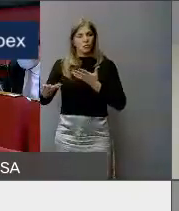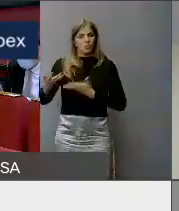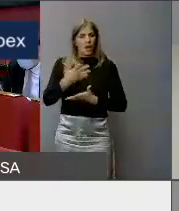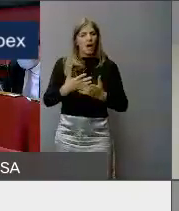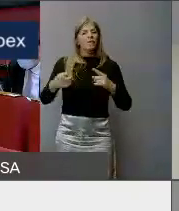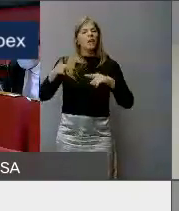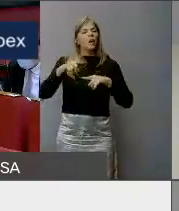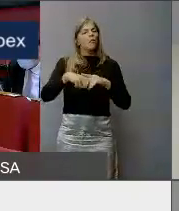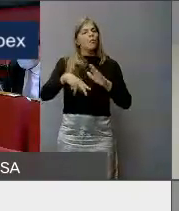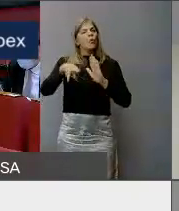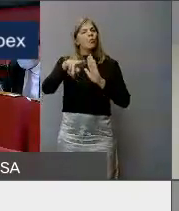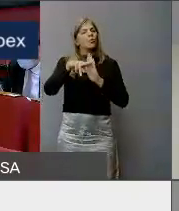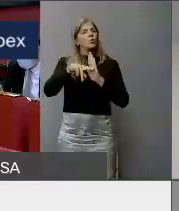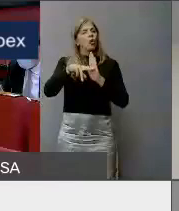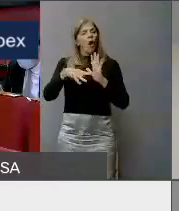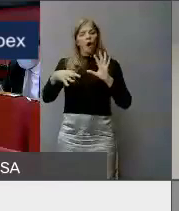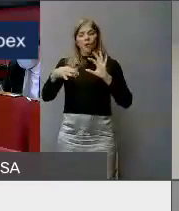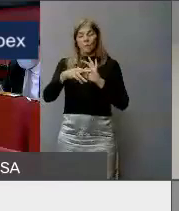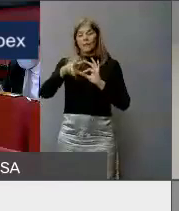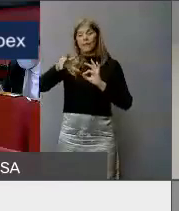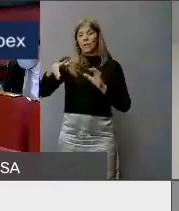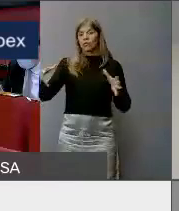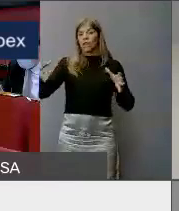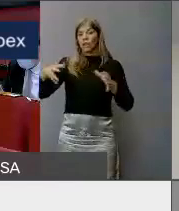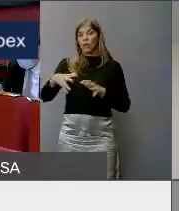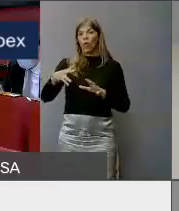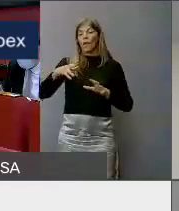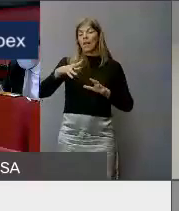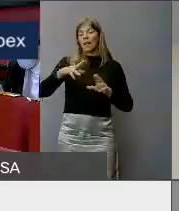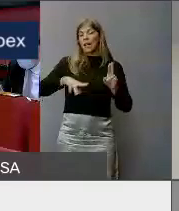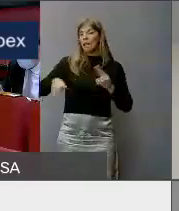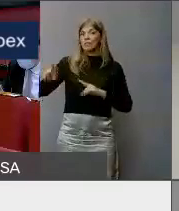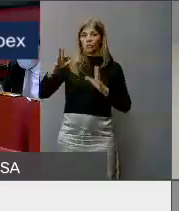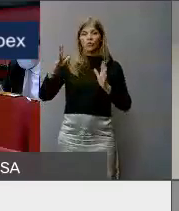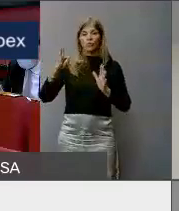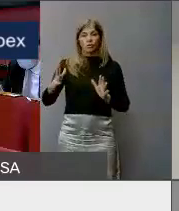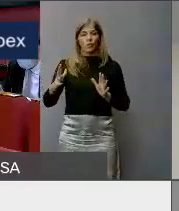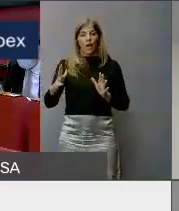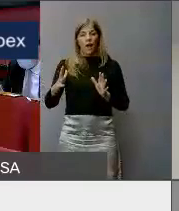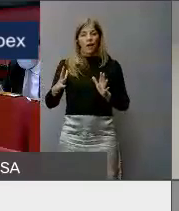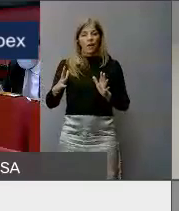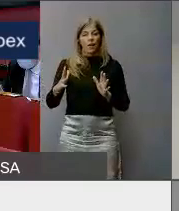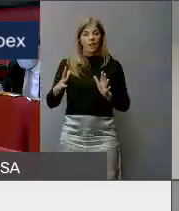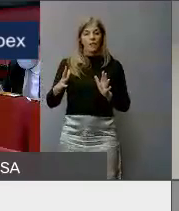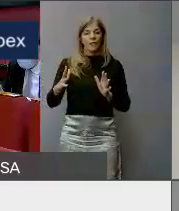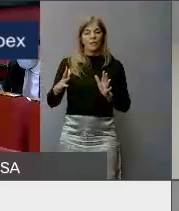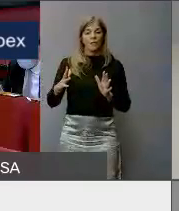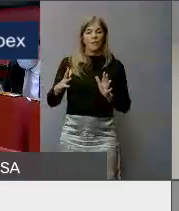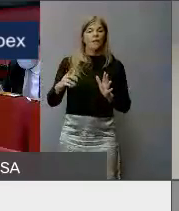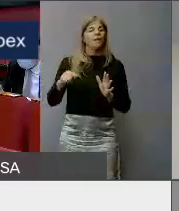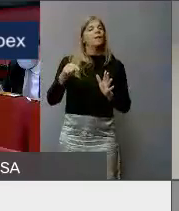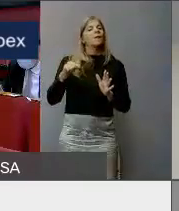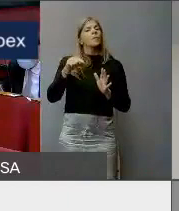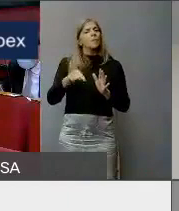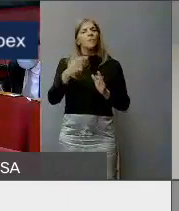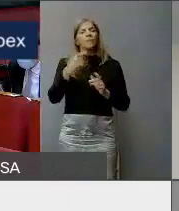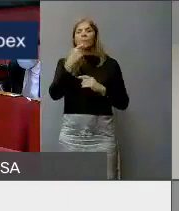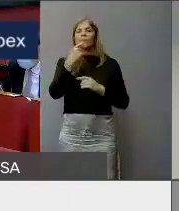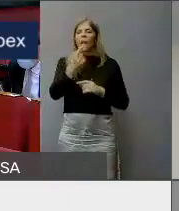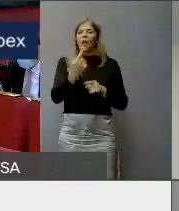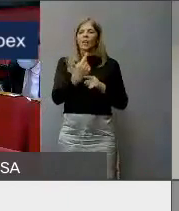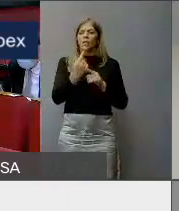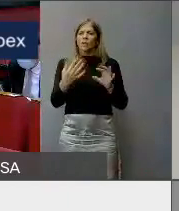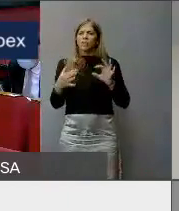del terzo settore nazionale ripresentano ripropongono questa addirittura inseriscono concetto che si andrebbero ad